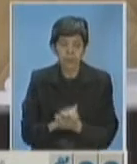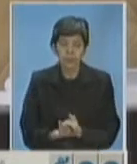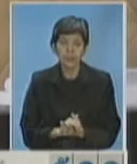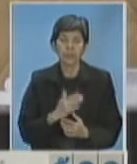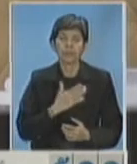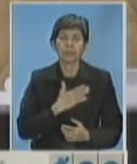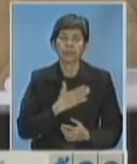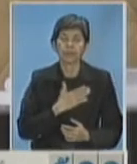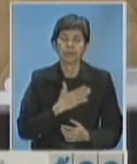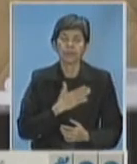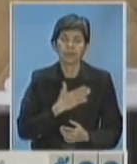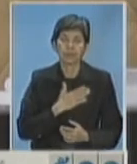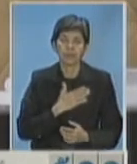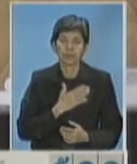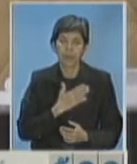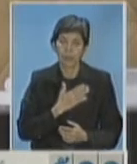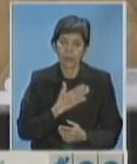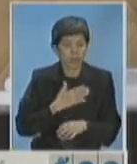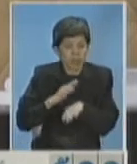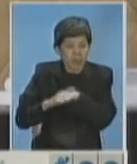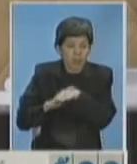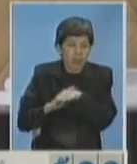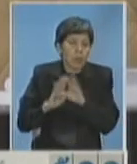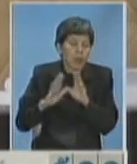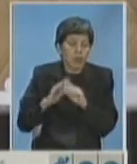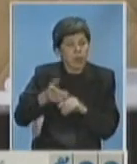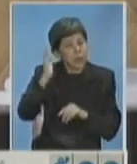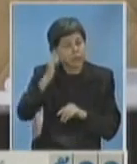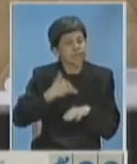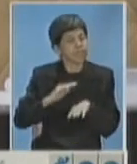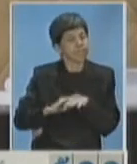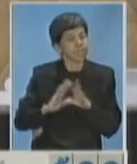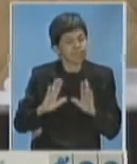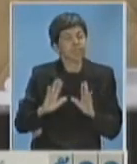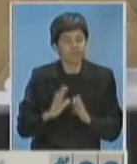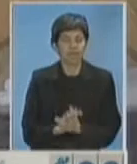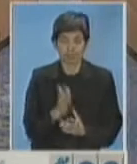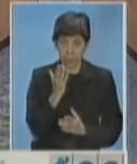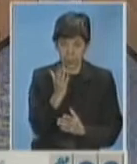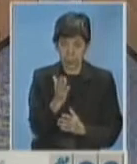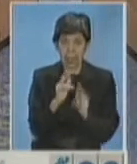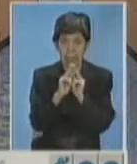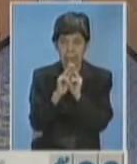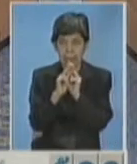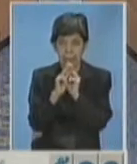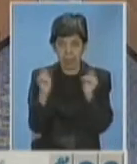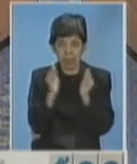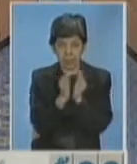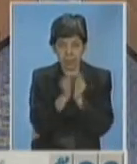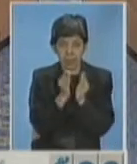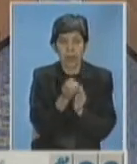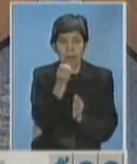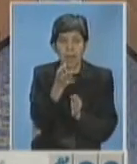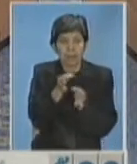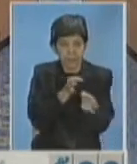จะไม่มาทักท้วงตอนที่ท่านตอนอภิปรายนะครับเชิญท่านกรรมธิการเสียงข้างมากชี้แ